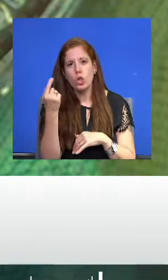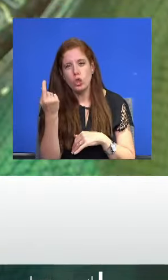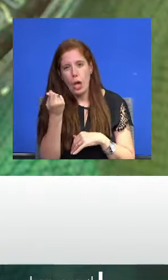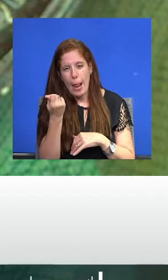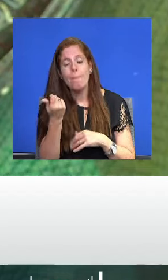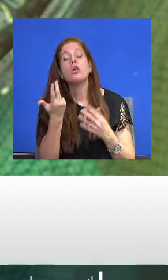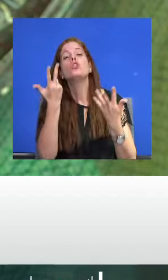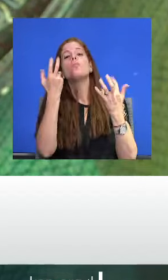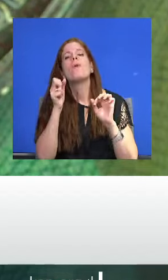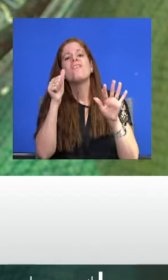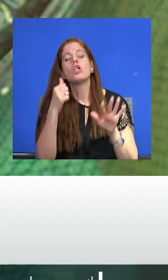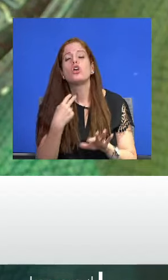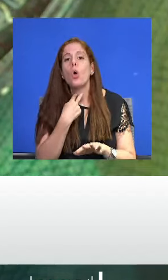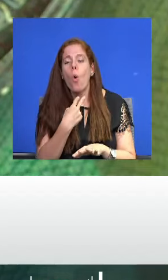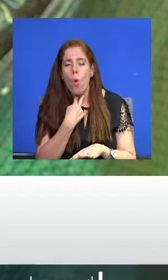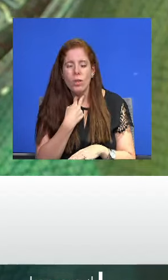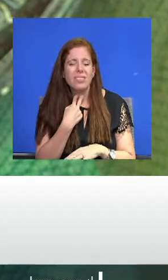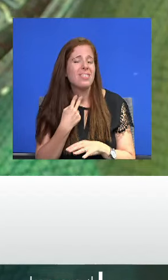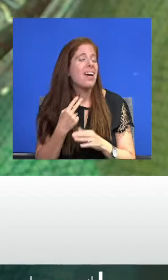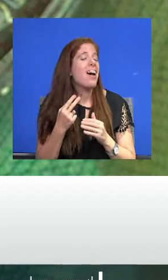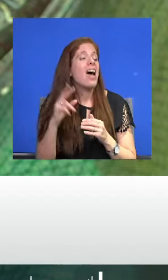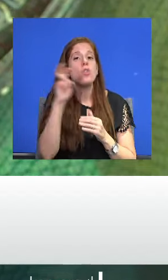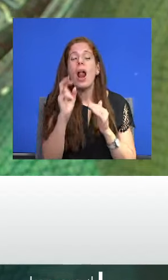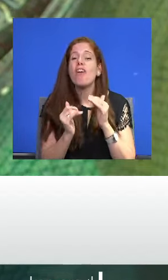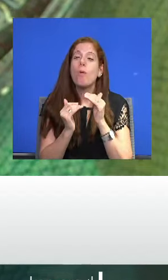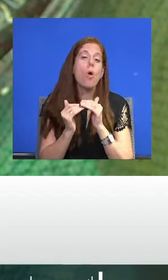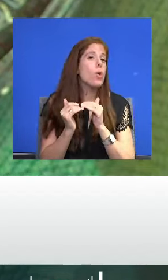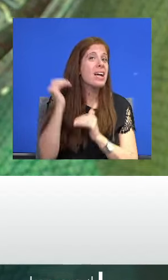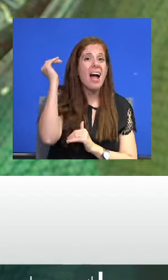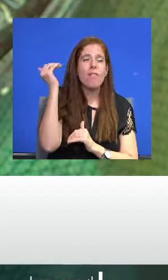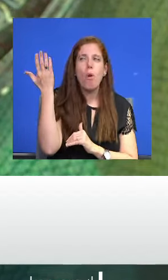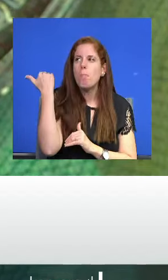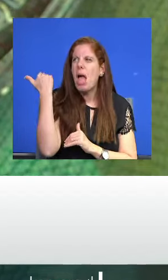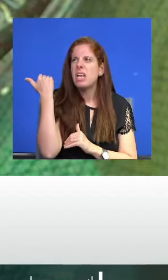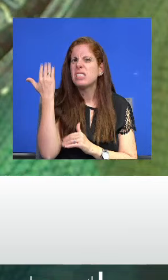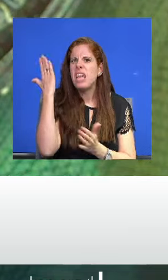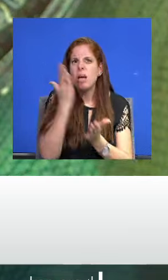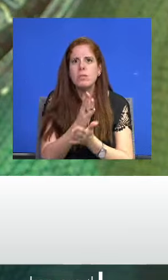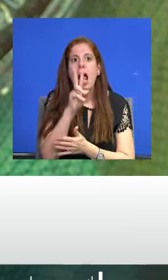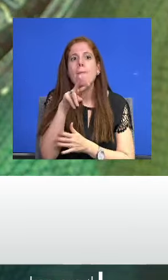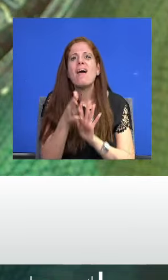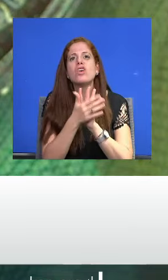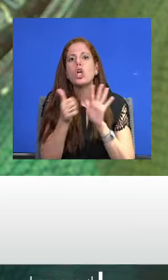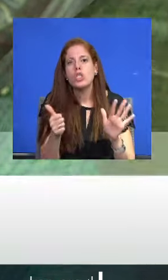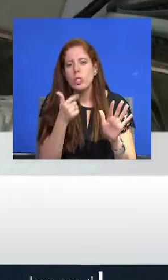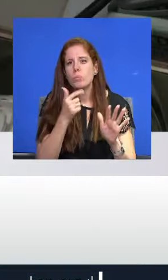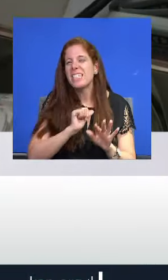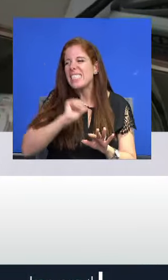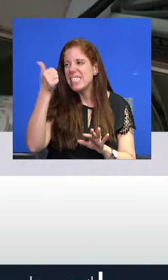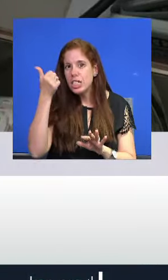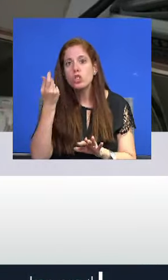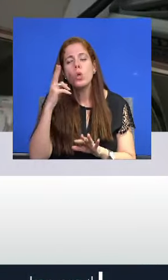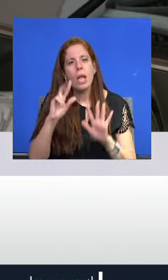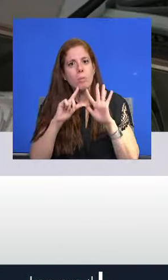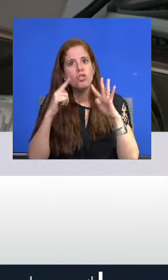של הדולר. שער הדולר לא היה כל כך גבוה מול השקל מאז אמצע 2016, כלומר סי של יותר משבע